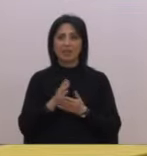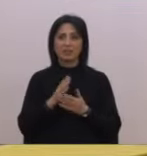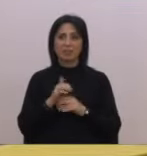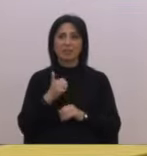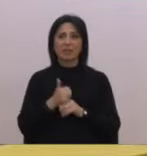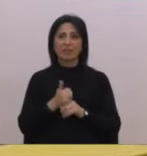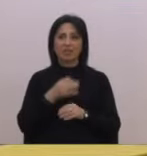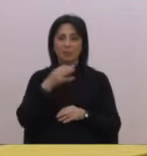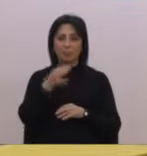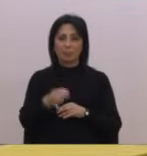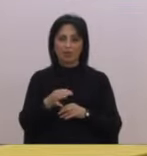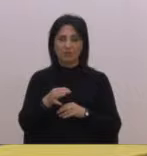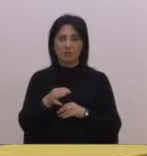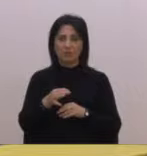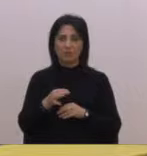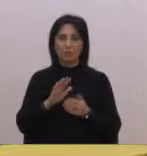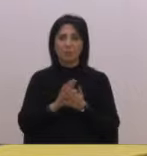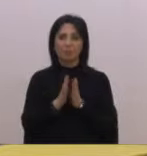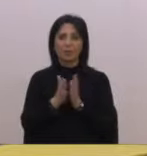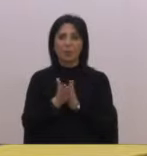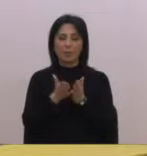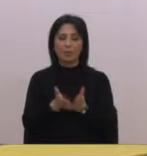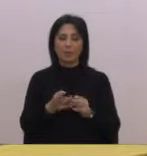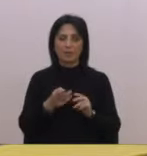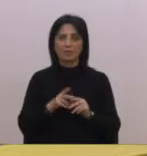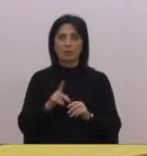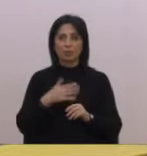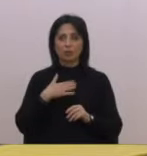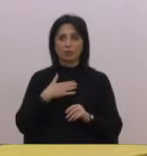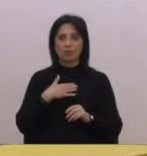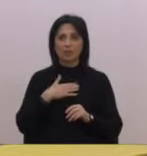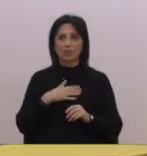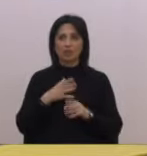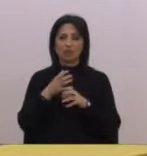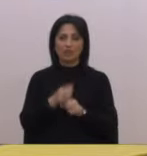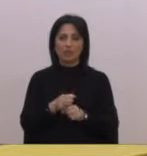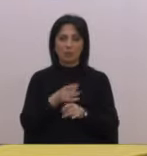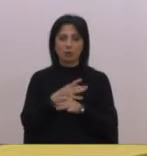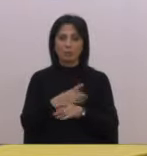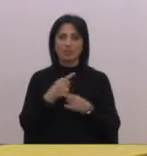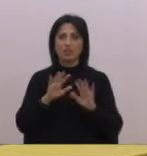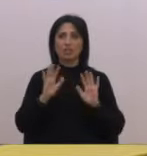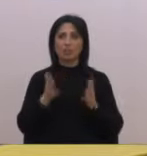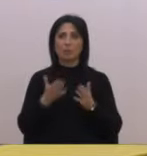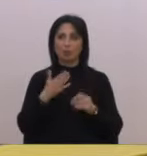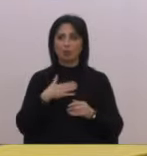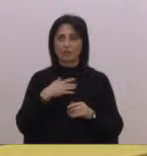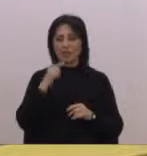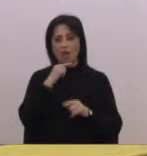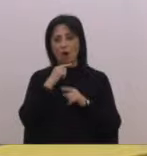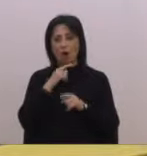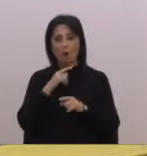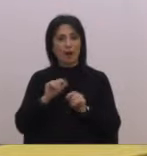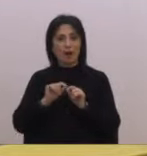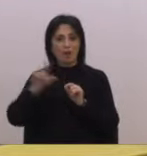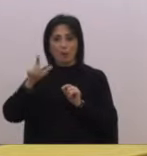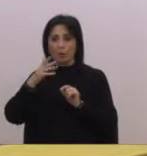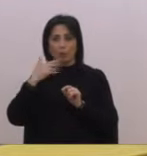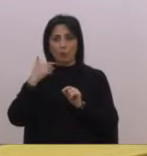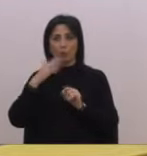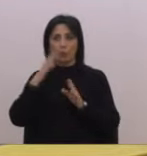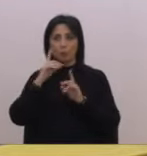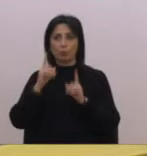tavari pasuhi de ganma pe aerobe veli, imisrom, șun și vom sirot sigarbe. Slașem tu, șun economica s-ar gauzrdit,